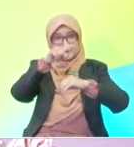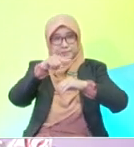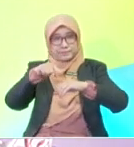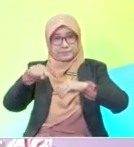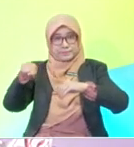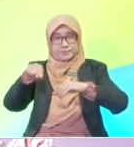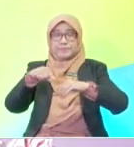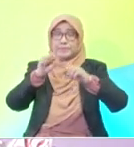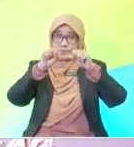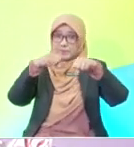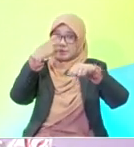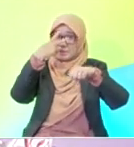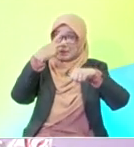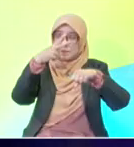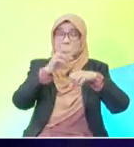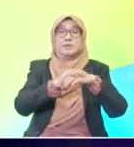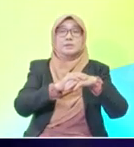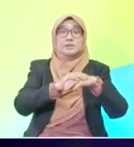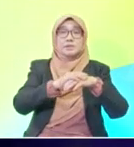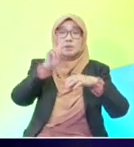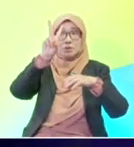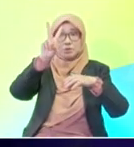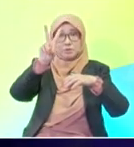Lengkung. Okey, okay, kita boleh kemaskan.